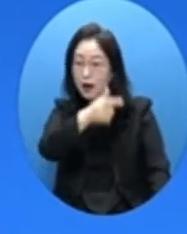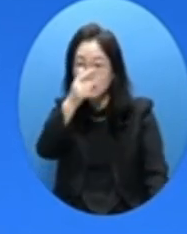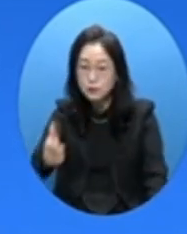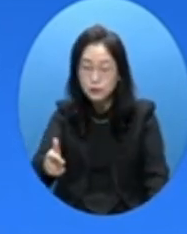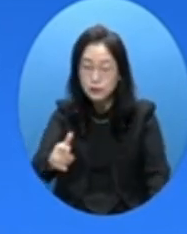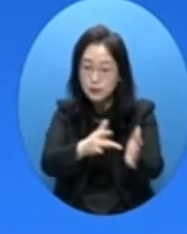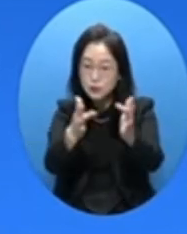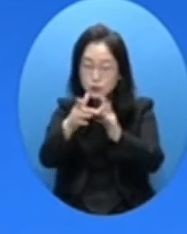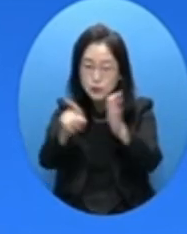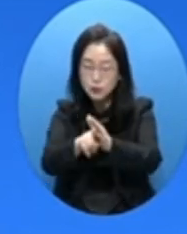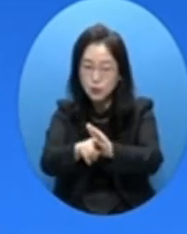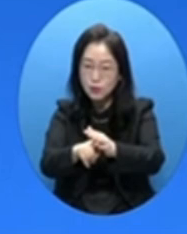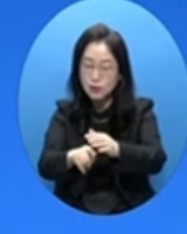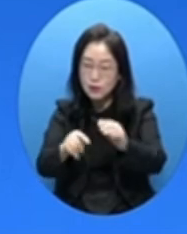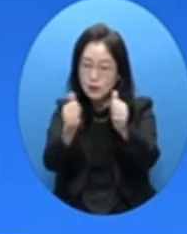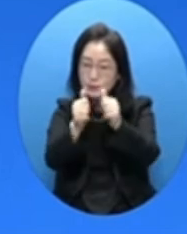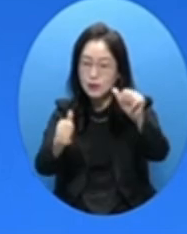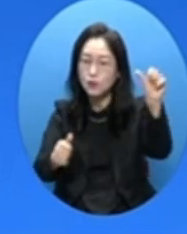3천명입니다